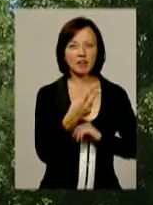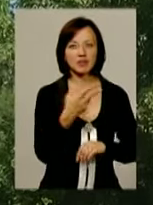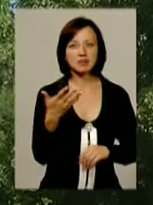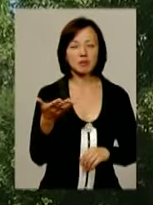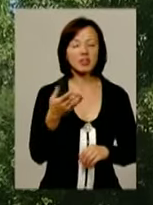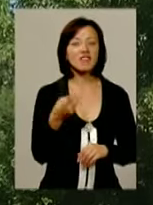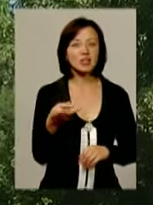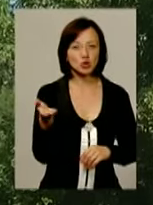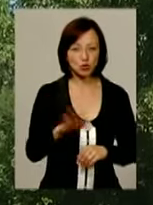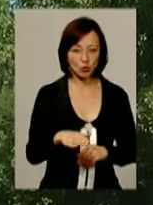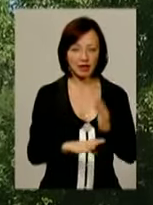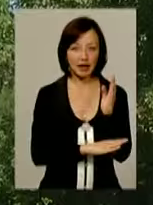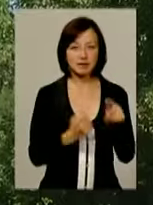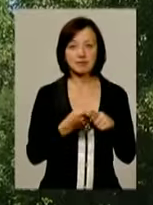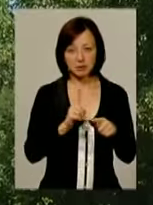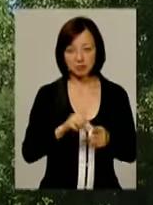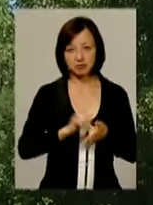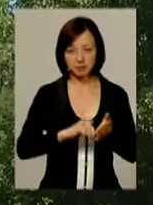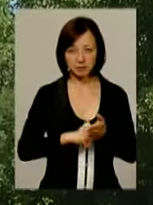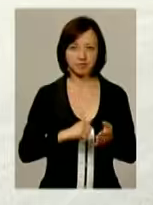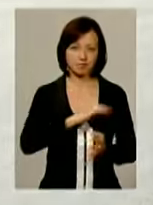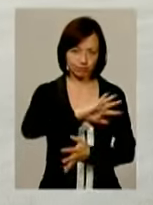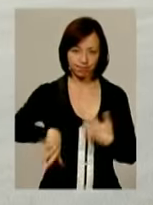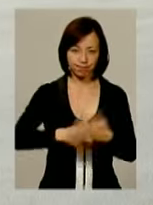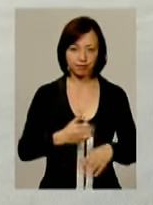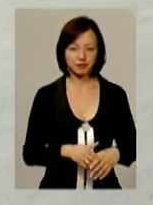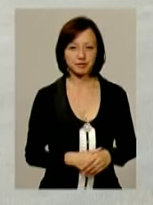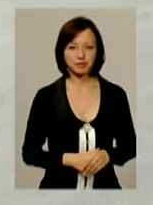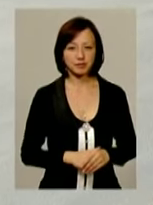20 дерев. Це і стало відправною точкою для радикальних дій.